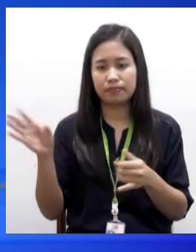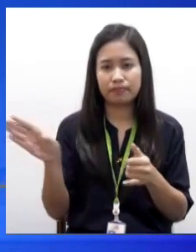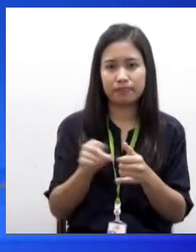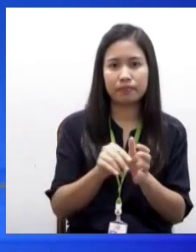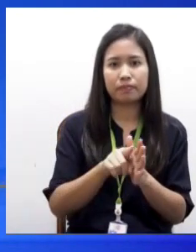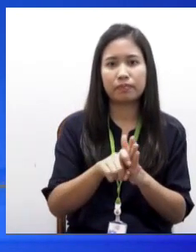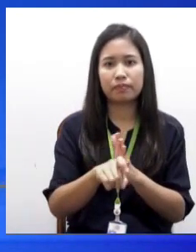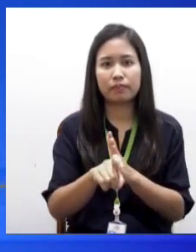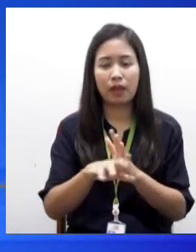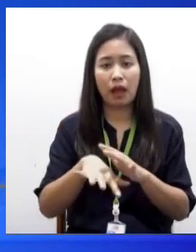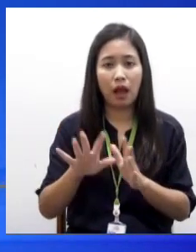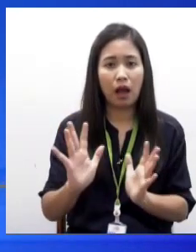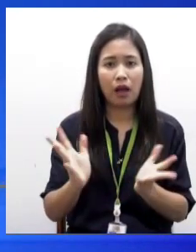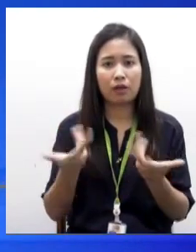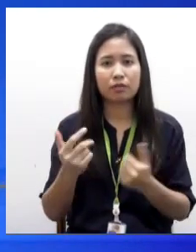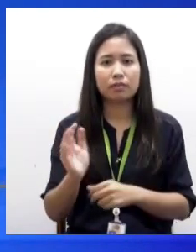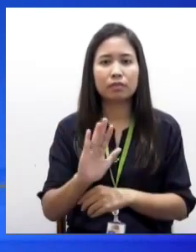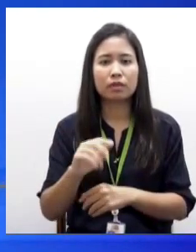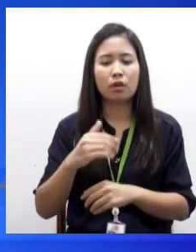คนเพราะว่าเราก็มีผู้ที่เสียชีวิตในส่วนของผู้ที่มีอาการรุนแรงอยู่ซึ่งมันไม่ได้ติดเชื้อตายเพราะโกงitเพียงอย่างเดียวครับว่าคนส่วนใหญ่ที่เสียชีวิตคนเหล่านี้